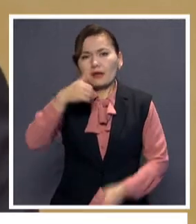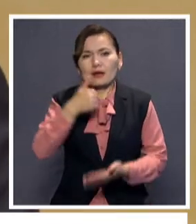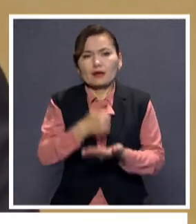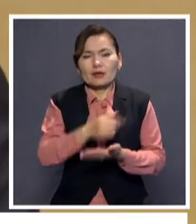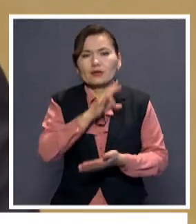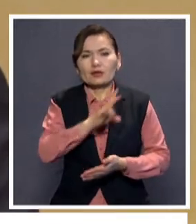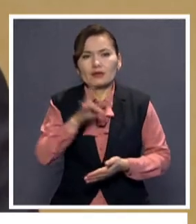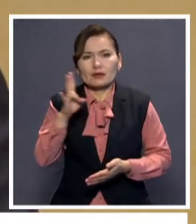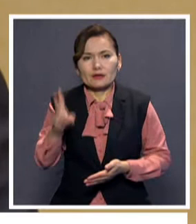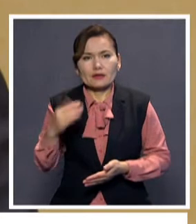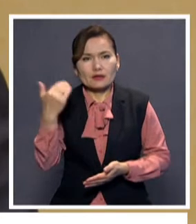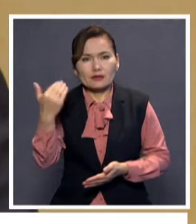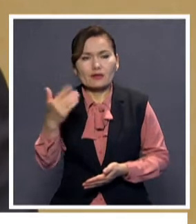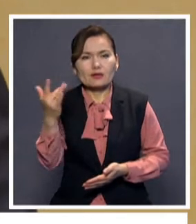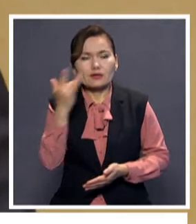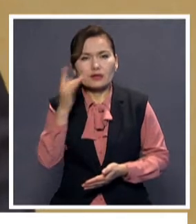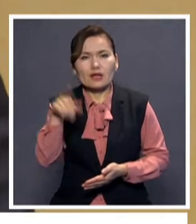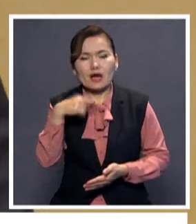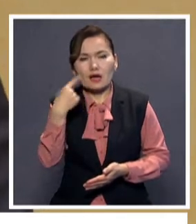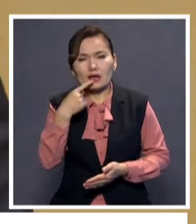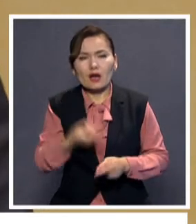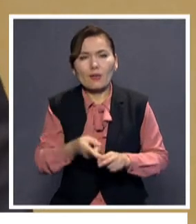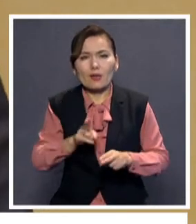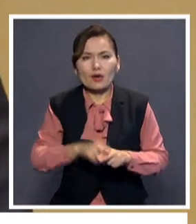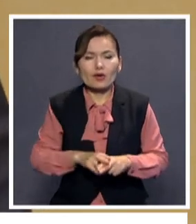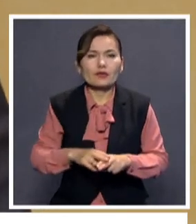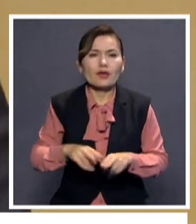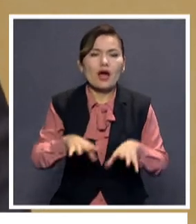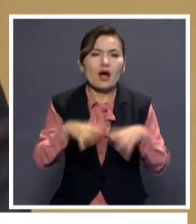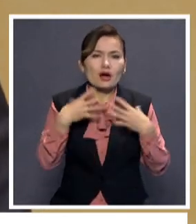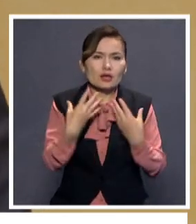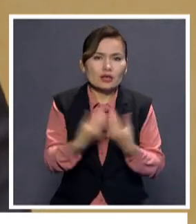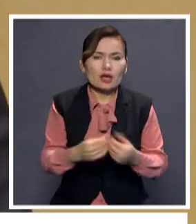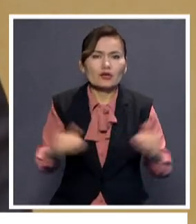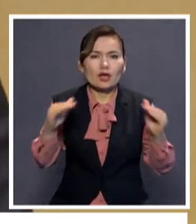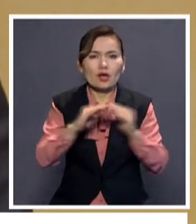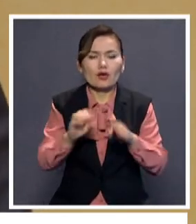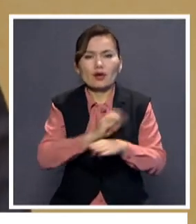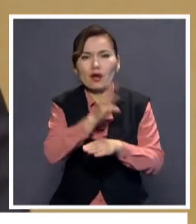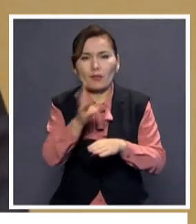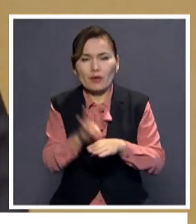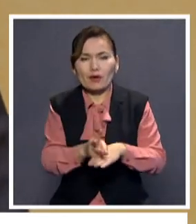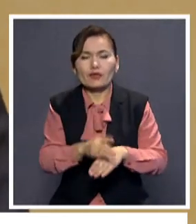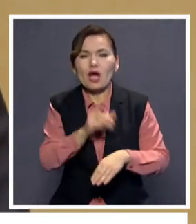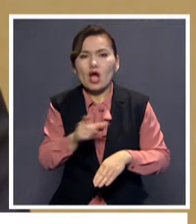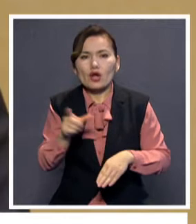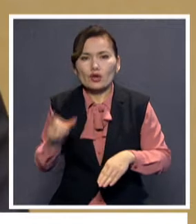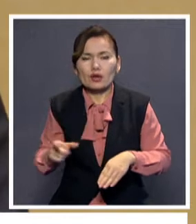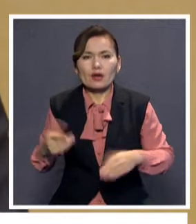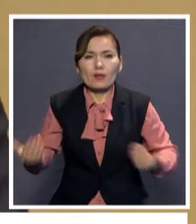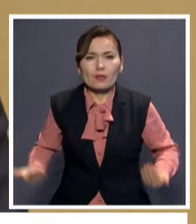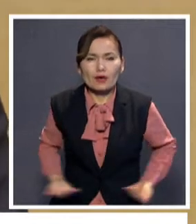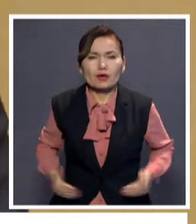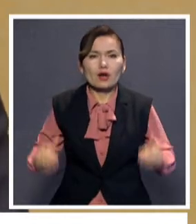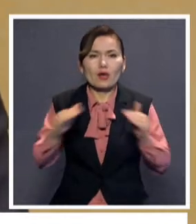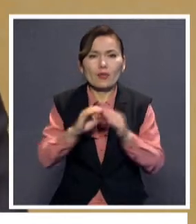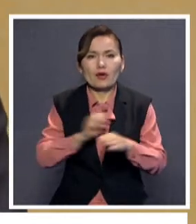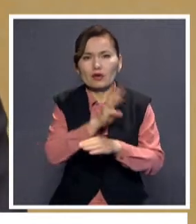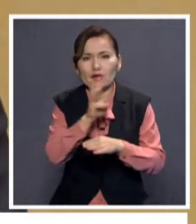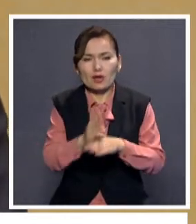жолдауындағы негізгі тапсырмасының бірі өмір сүруге жайлы орта қалыптастыру. Осыған байланысты біз тұрғындарды баспанамен қамту тетіктерін